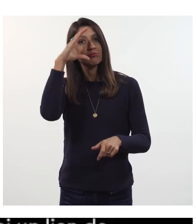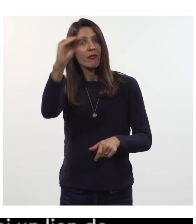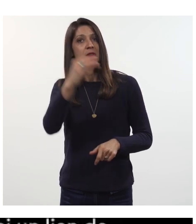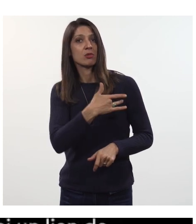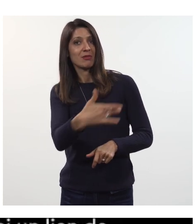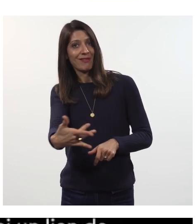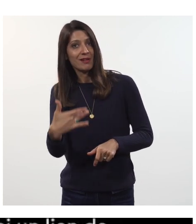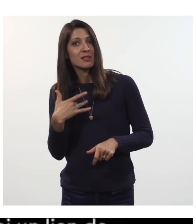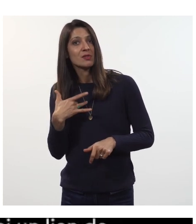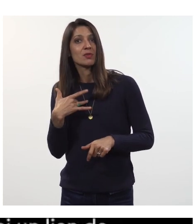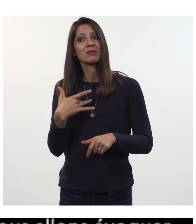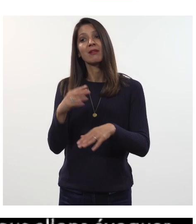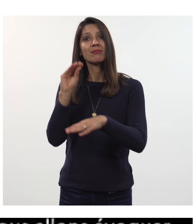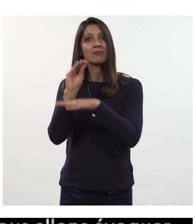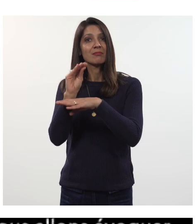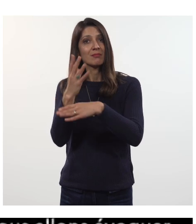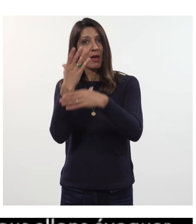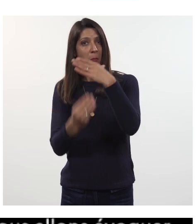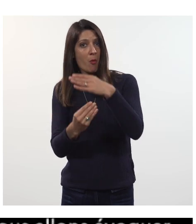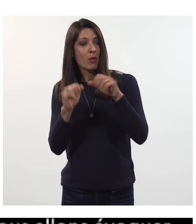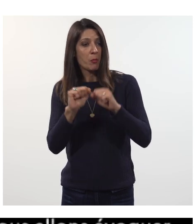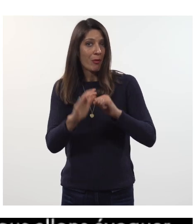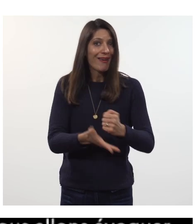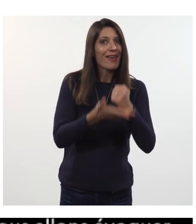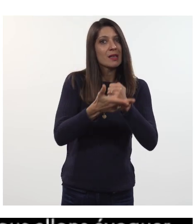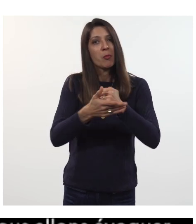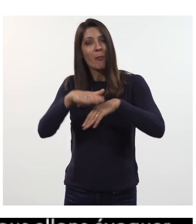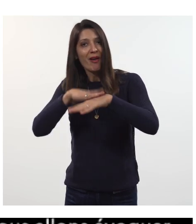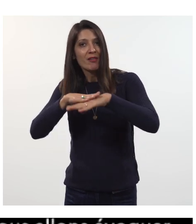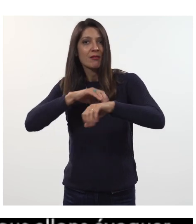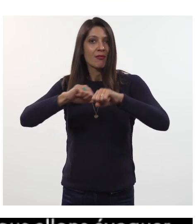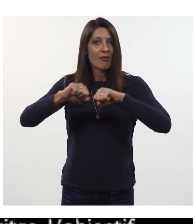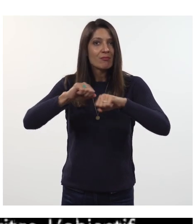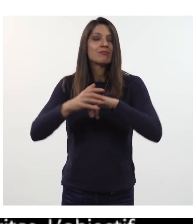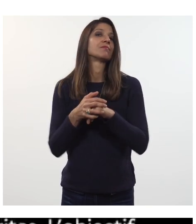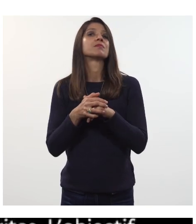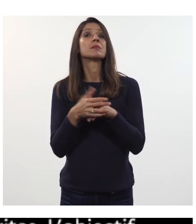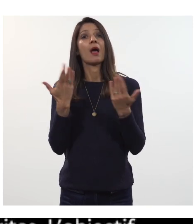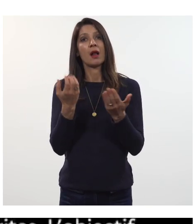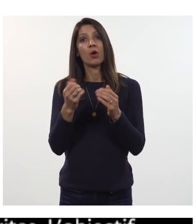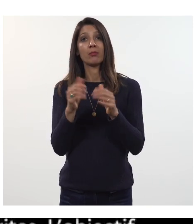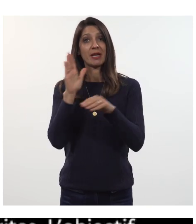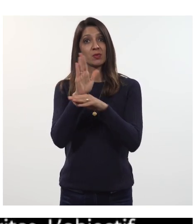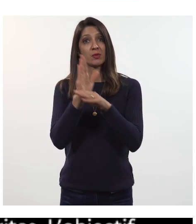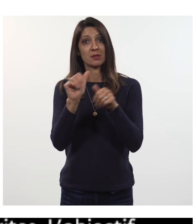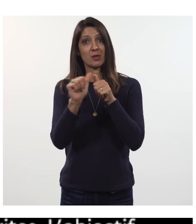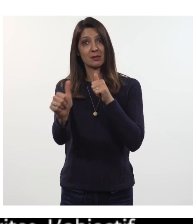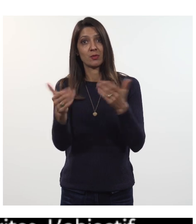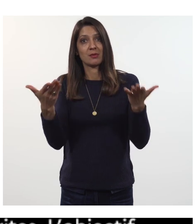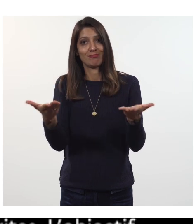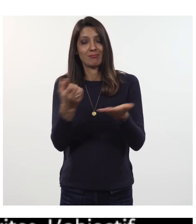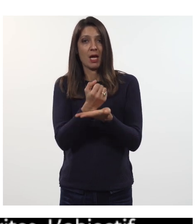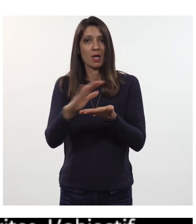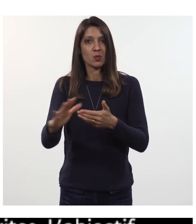et agir contre la dénutrition des personnes en situation de handicap. Ce webinaire est gratuit. Vous pouvez poser vos